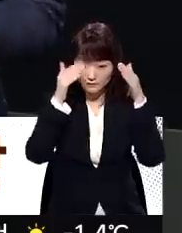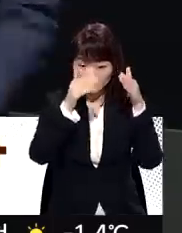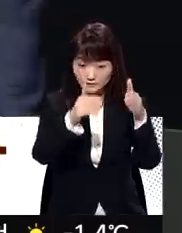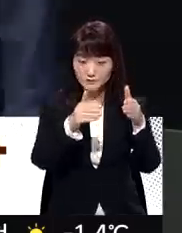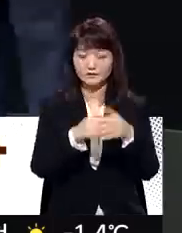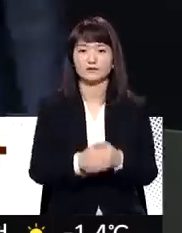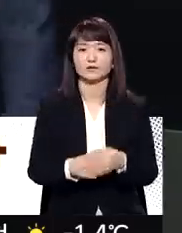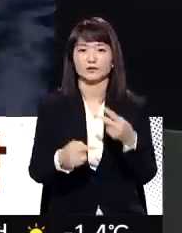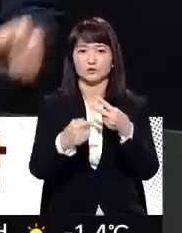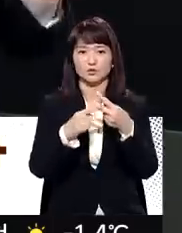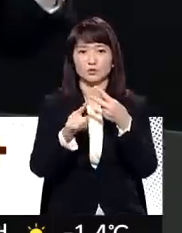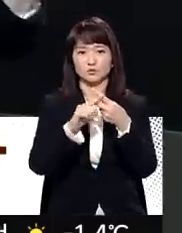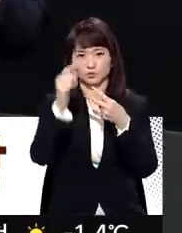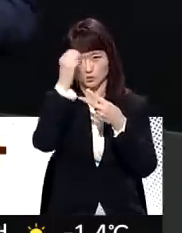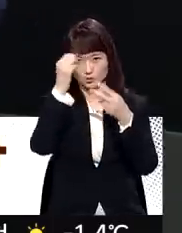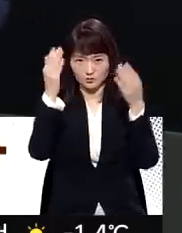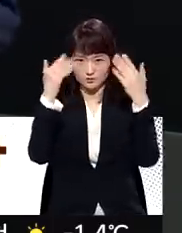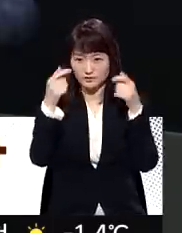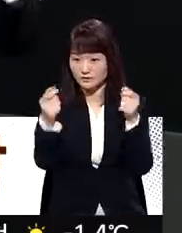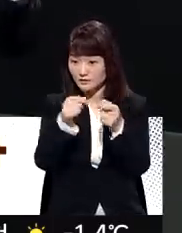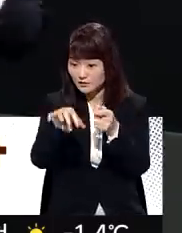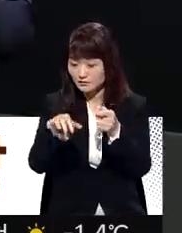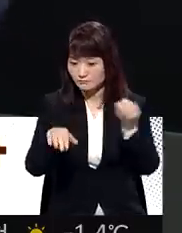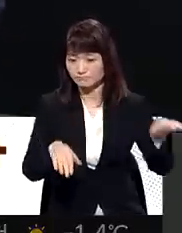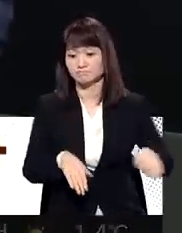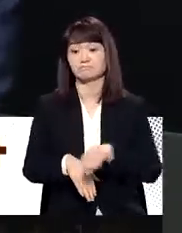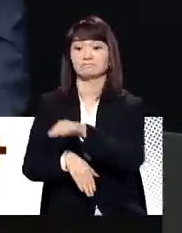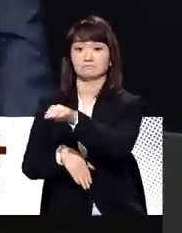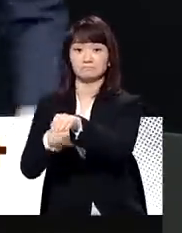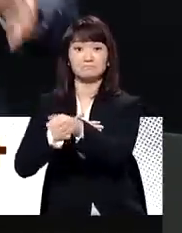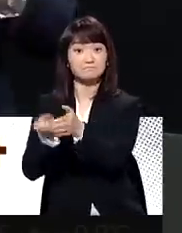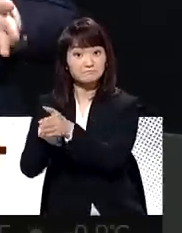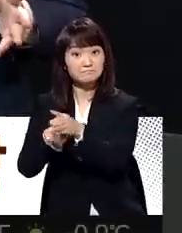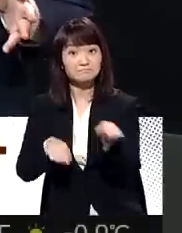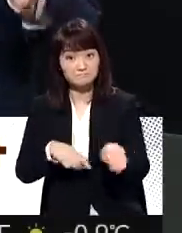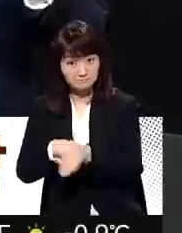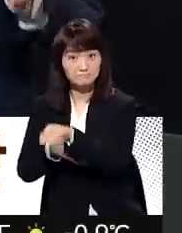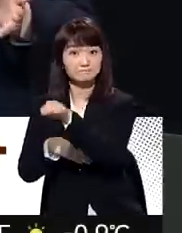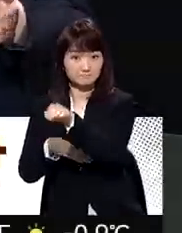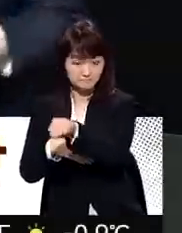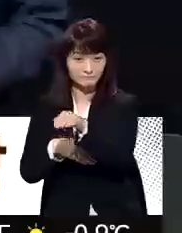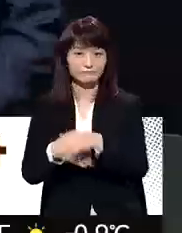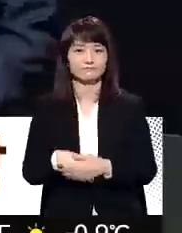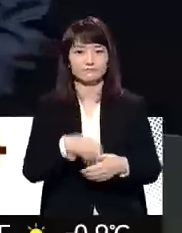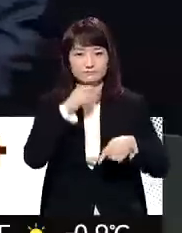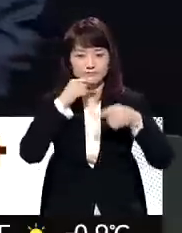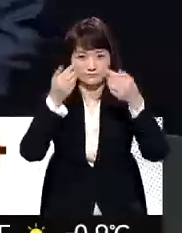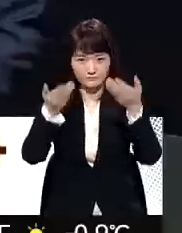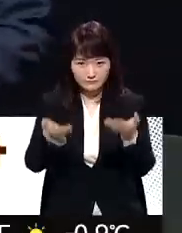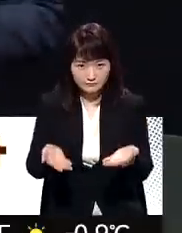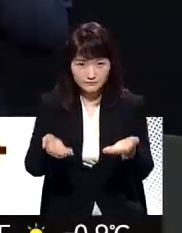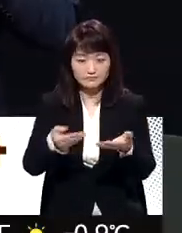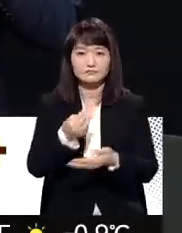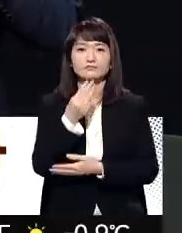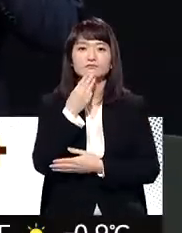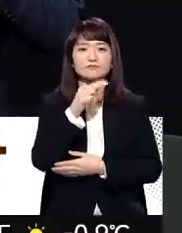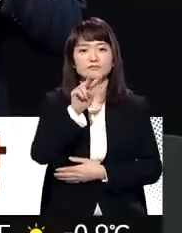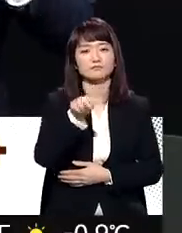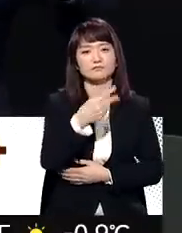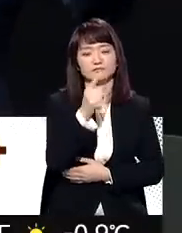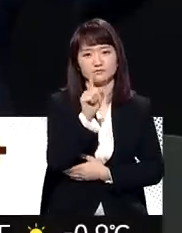초중고등학교 운동장에 그냥 주차하십시오 처음 입구 주차하세요 설 연휴 동안 서울 2010개 학교 운동장